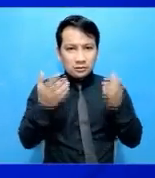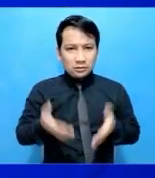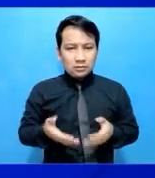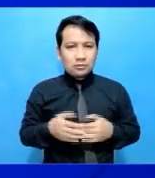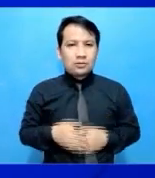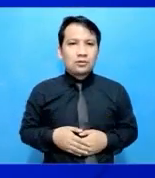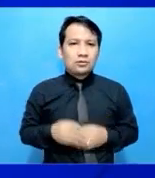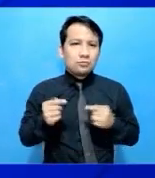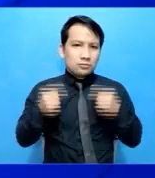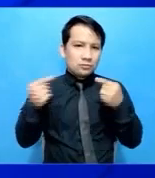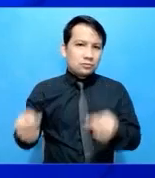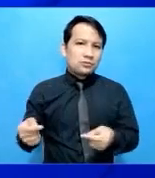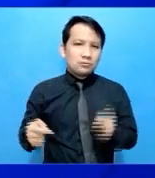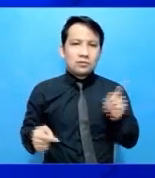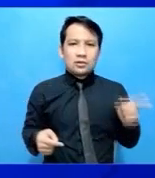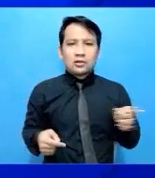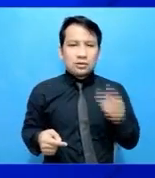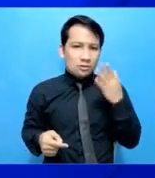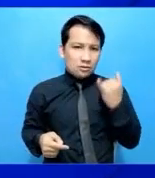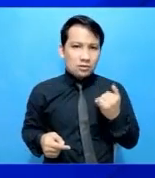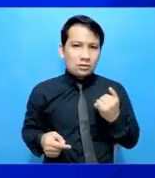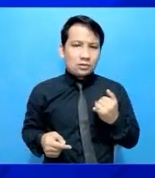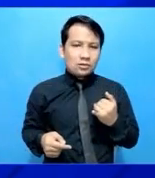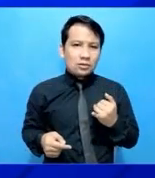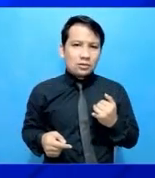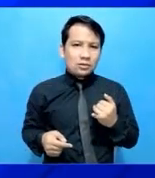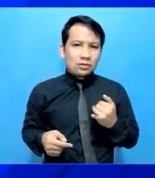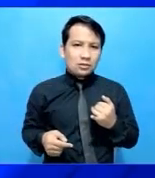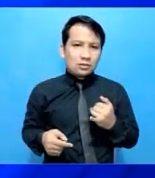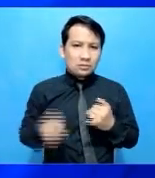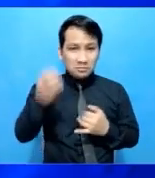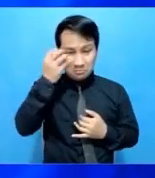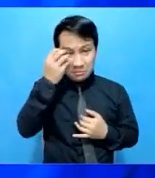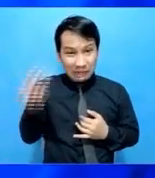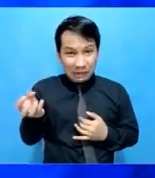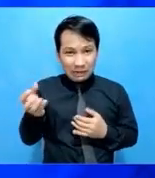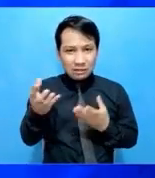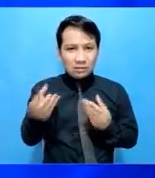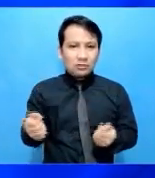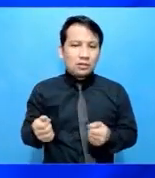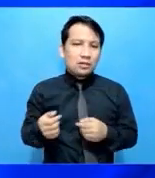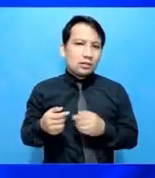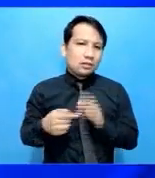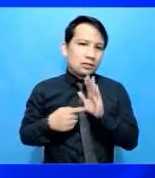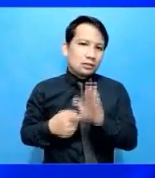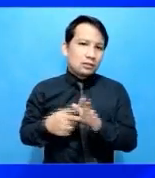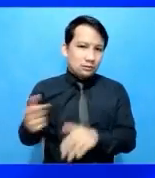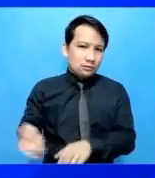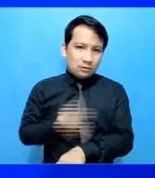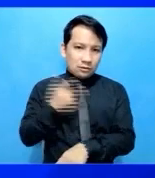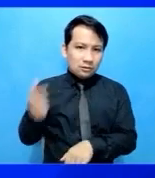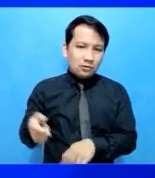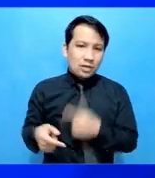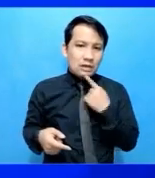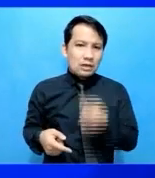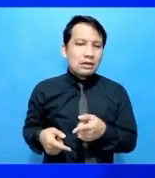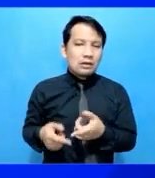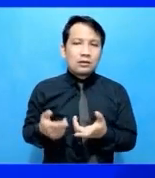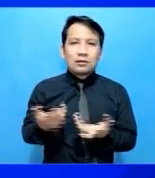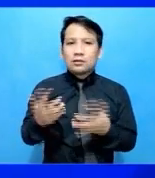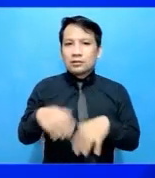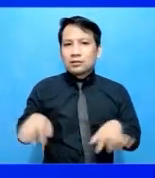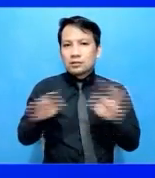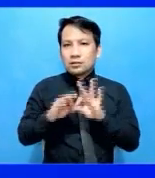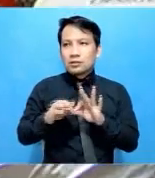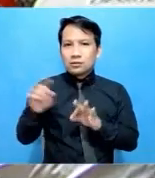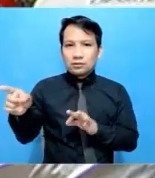Paglalaban po namin yan, ma'am, kasi matayang nawala. Mm-hmm. Habang buhay niya, dadaling niya. Sabi na, bigay ng